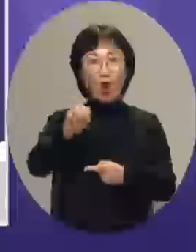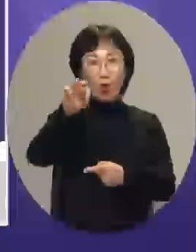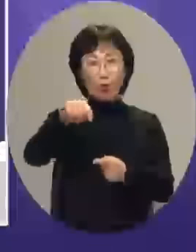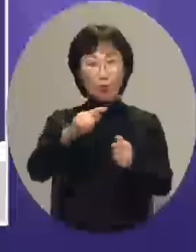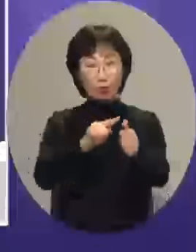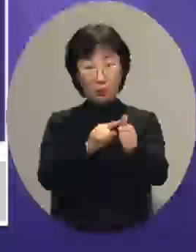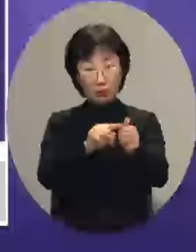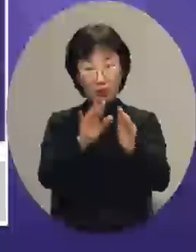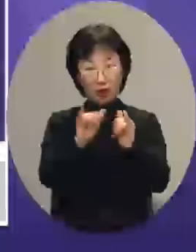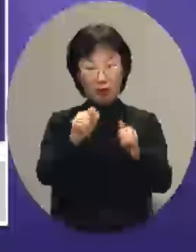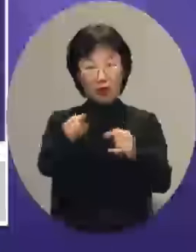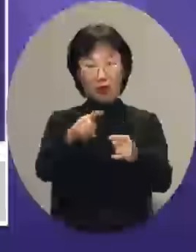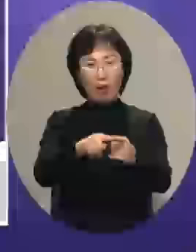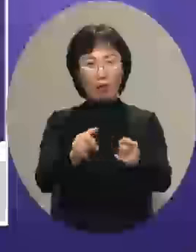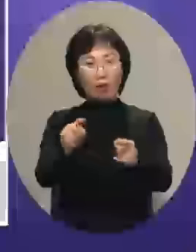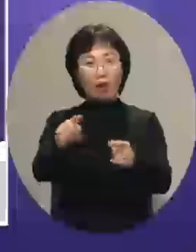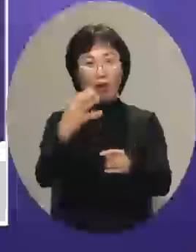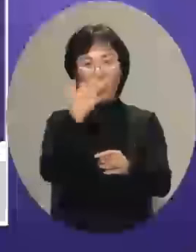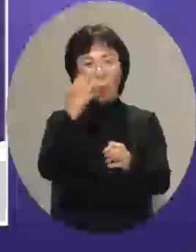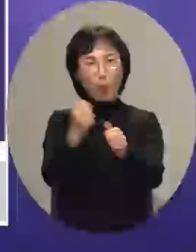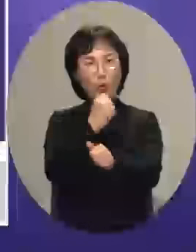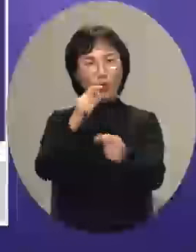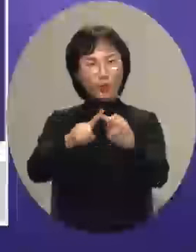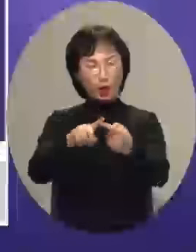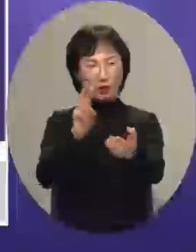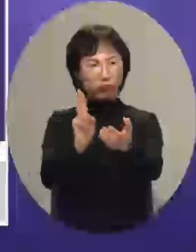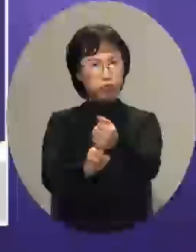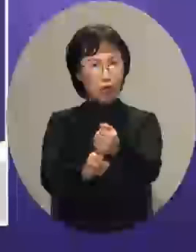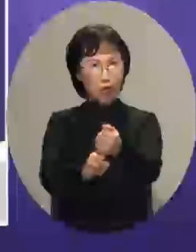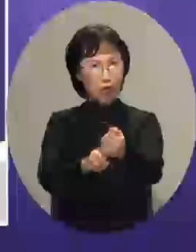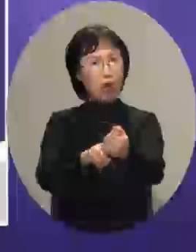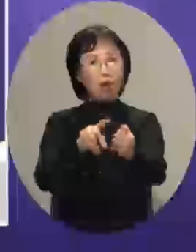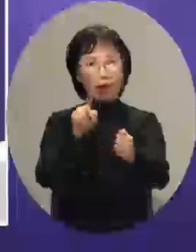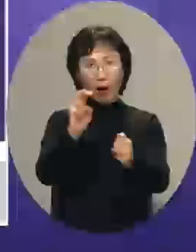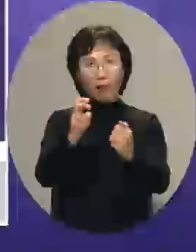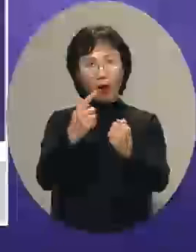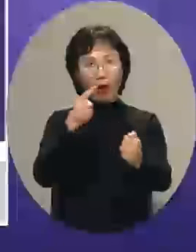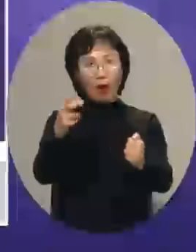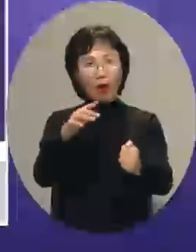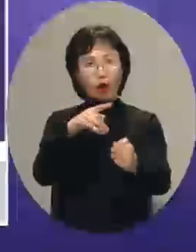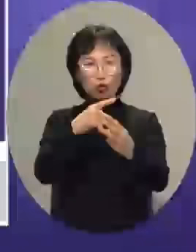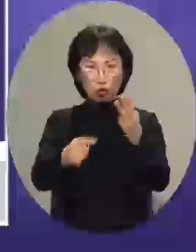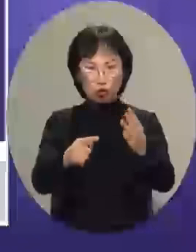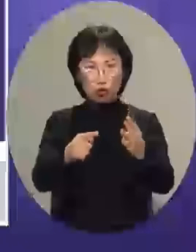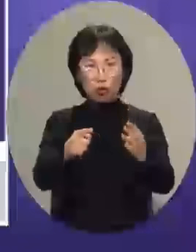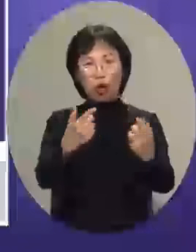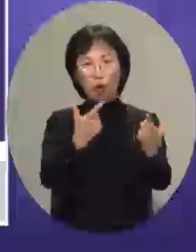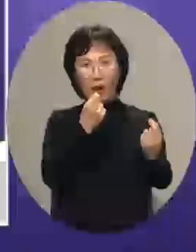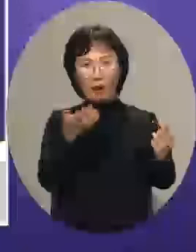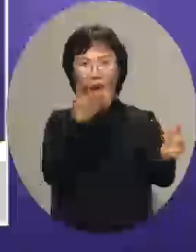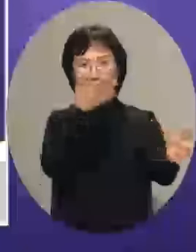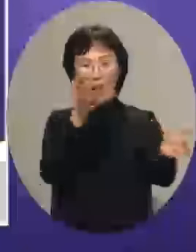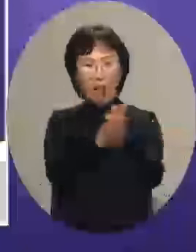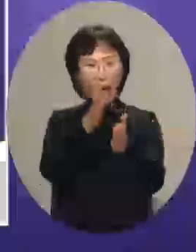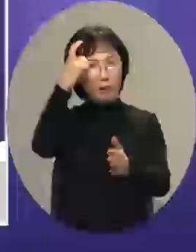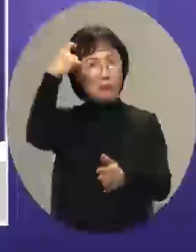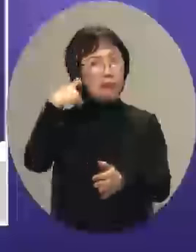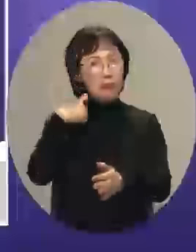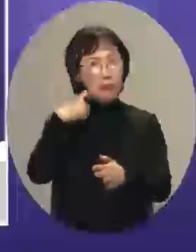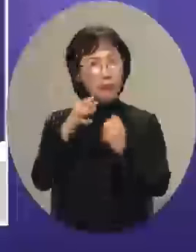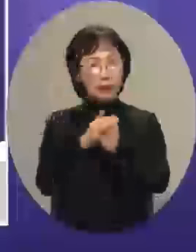성폭력 은폐 검찰 수뇌부에 면죄부를 주는 것은 일심동체다 이렇게 비판했거든요. 검찰 내부